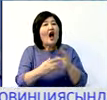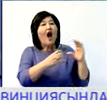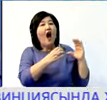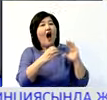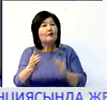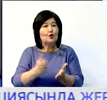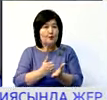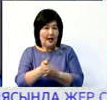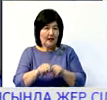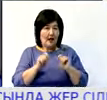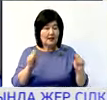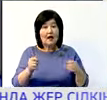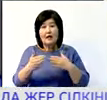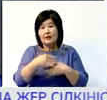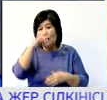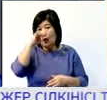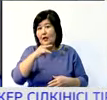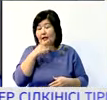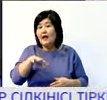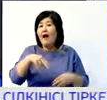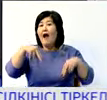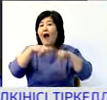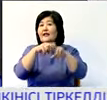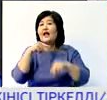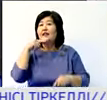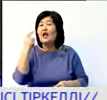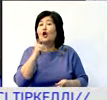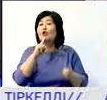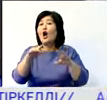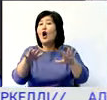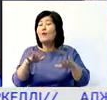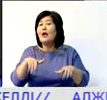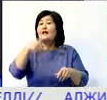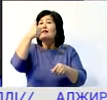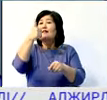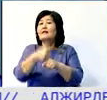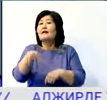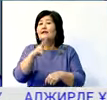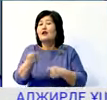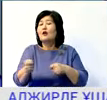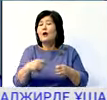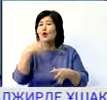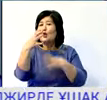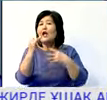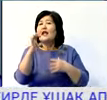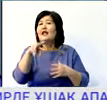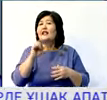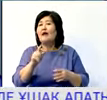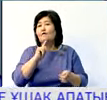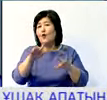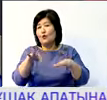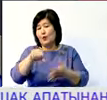бағыты ашылып жатыр. Таяу арада Қазақстанда Астана экономикалық форумы, дін көшбасшыларының съезі, дүниежүзілік ислам форумы